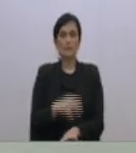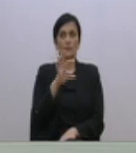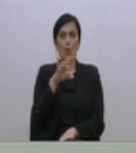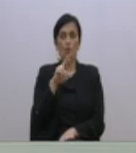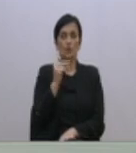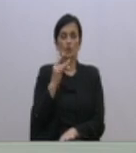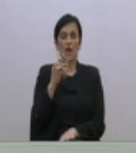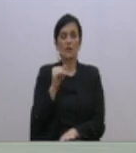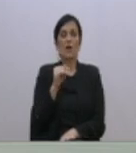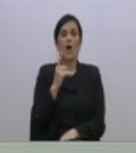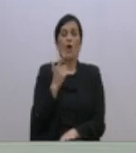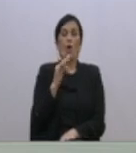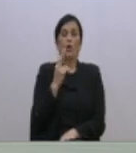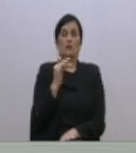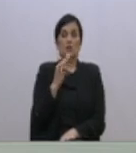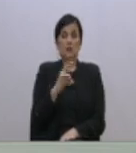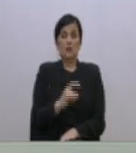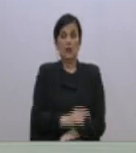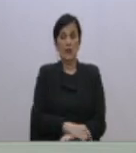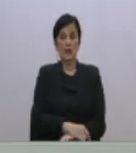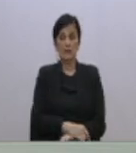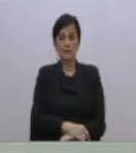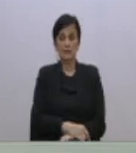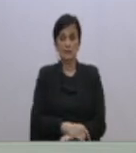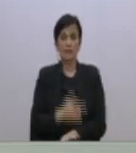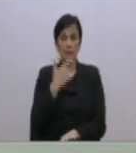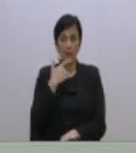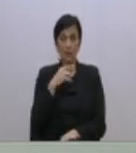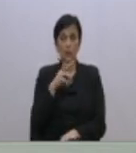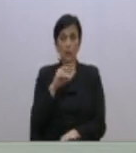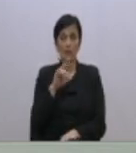ეკავოდიშარია რომან გოცერიძე. ბატონ მიხეილ, მე შევერთები.